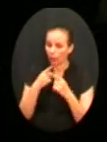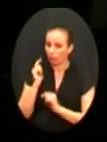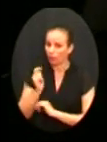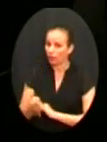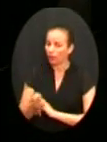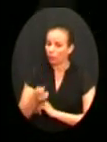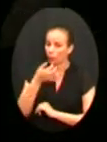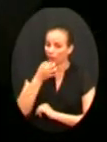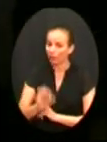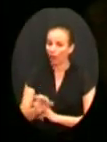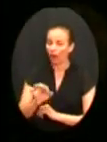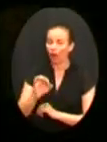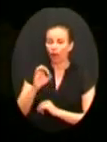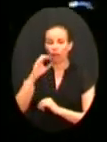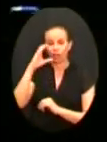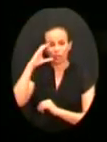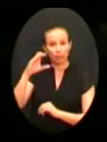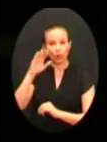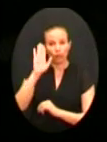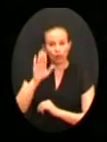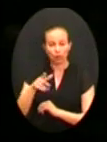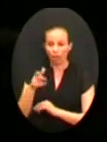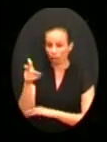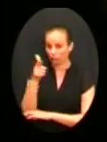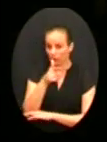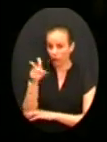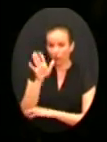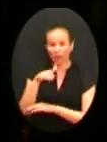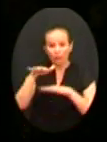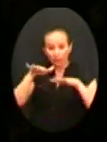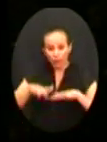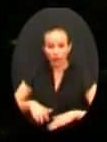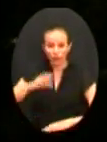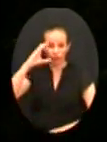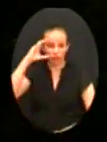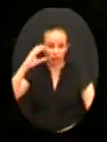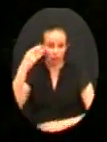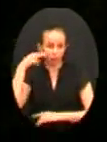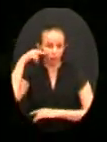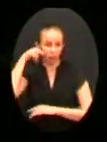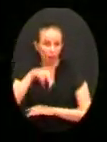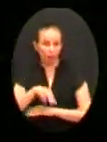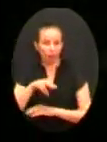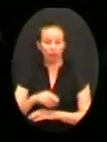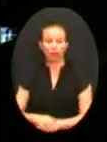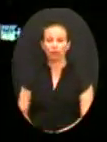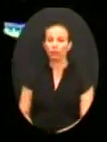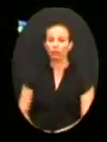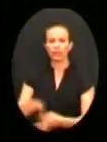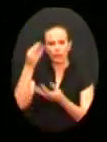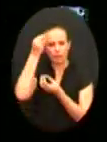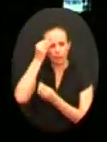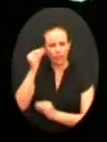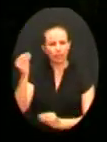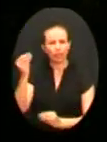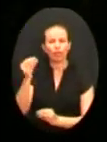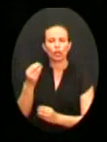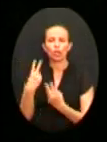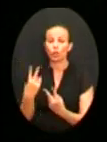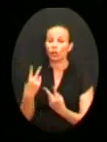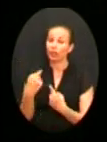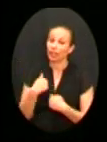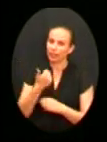הכנסת אפשר לצפות גם דרככם וגם לשבת פה באולם המליאה ולצפות מלמעלה, ואני חושב שזה מסר חשוב. לי